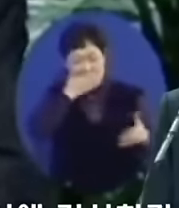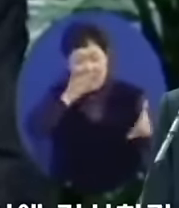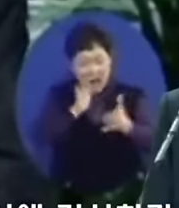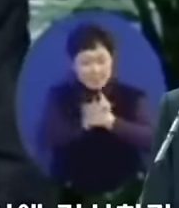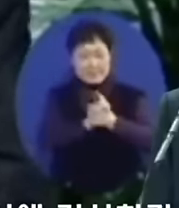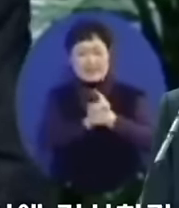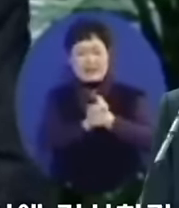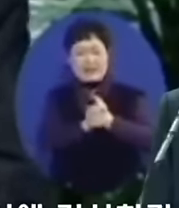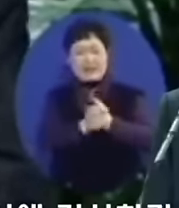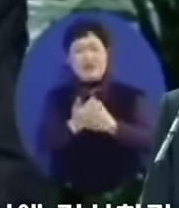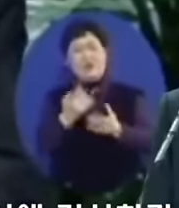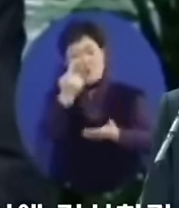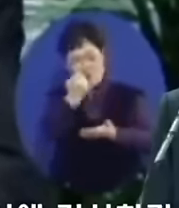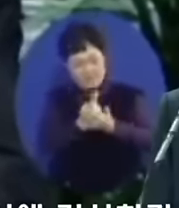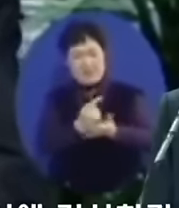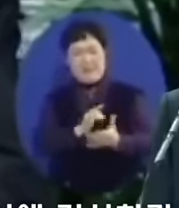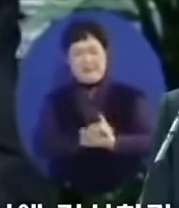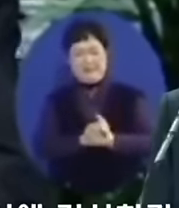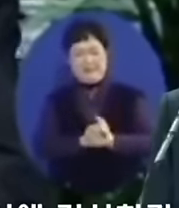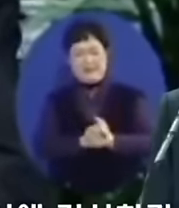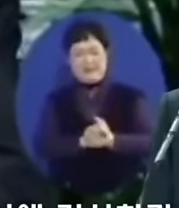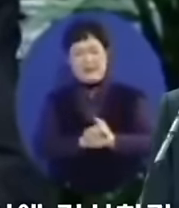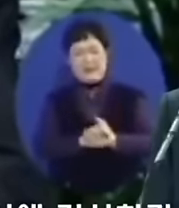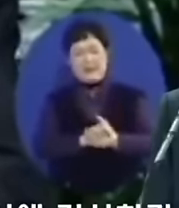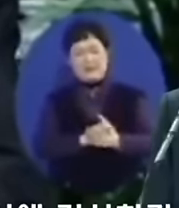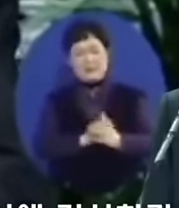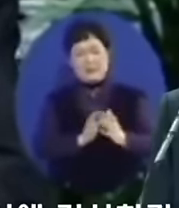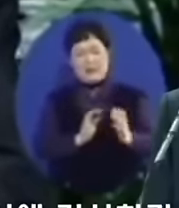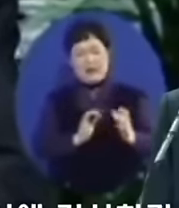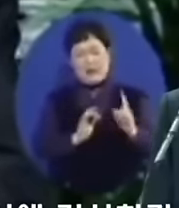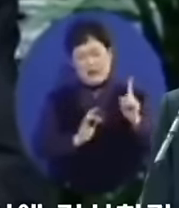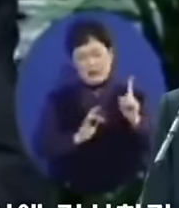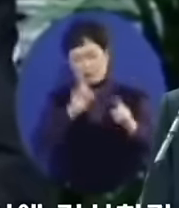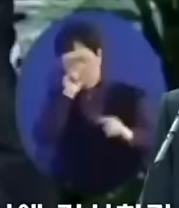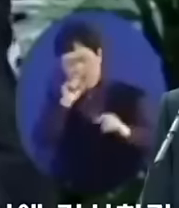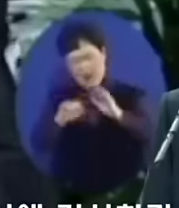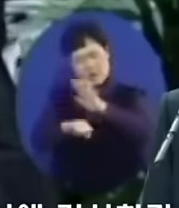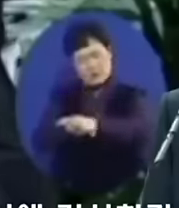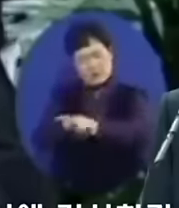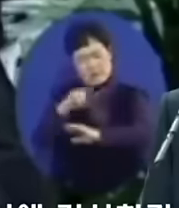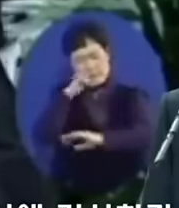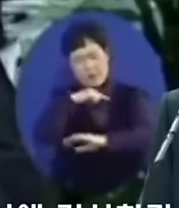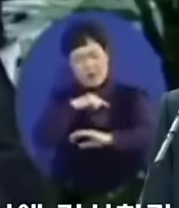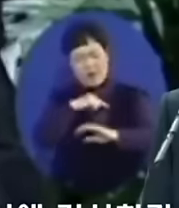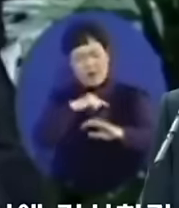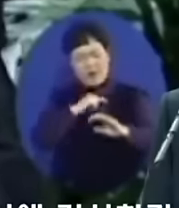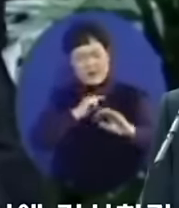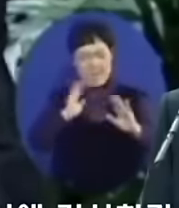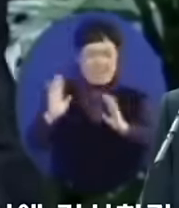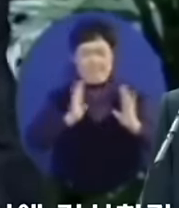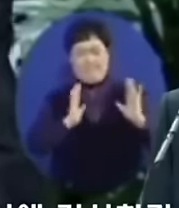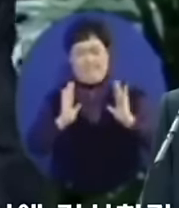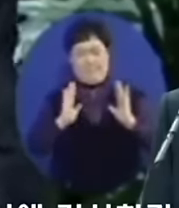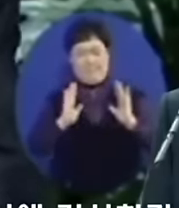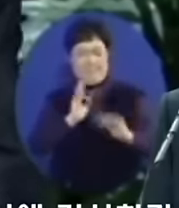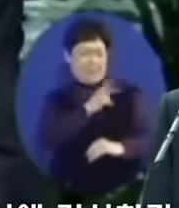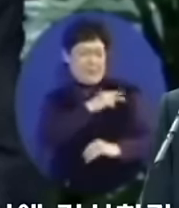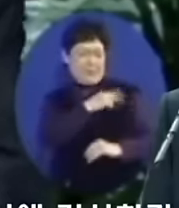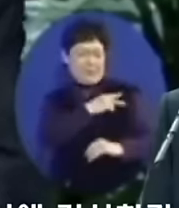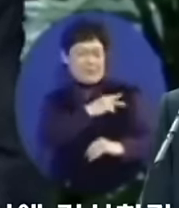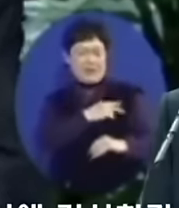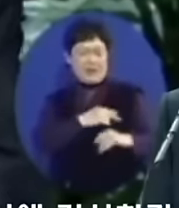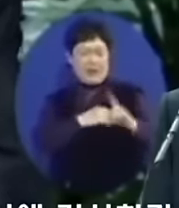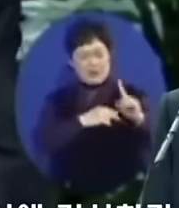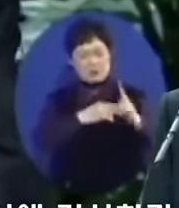늘 섞여옵니다. 한면으로는 굉장히 좋은데 다른 면에는 나쁜 것이 같이 있는 것입니다. 한면으로는 돈을